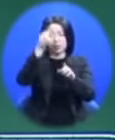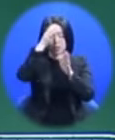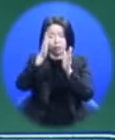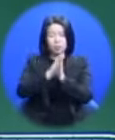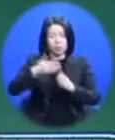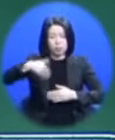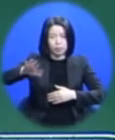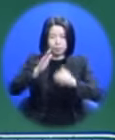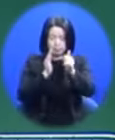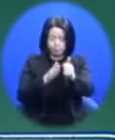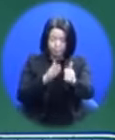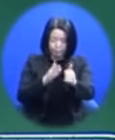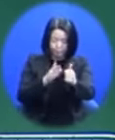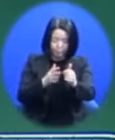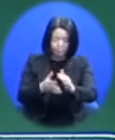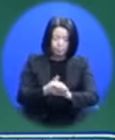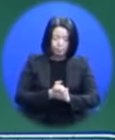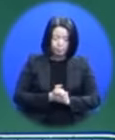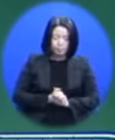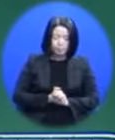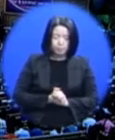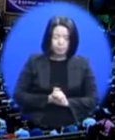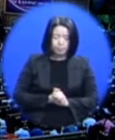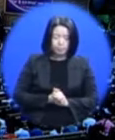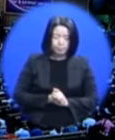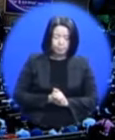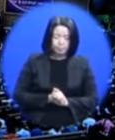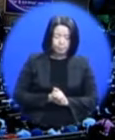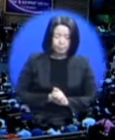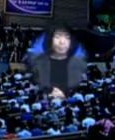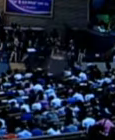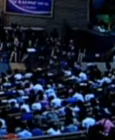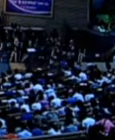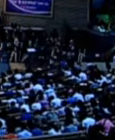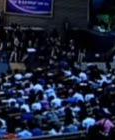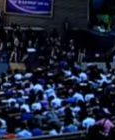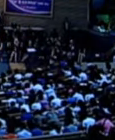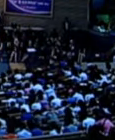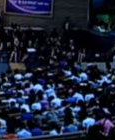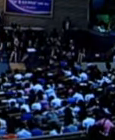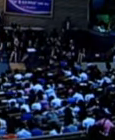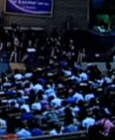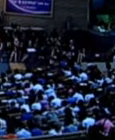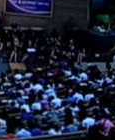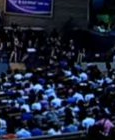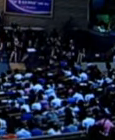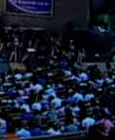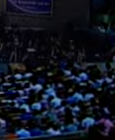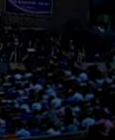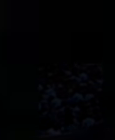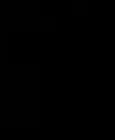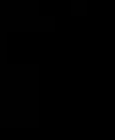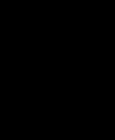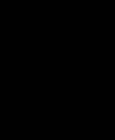기도하며 나아가겠습니다. 기도하겠습니다. 살아계신 하나님, 주님을 찬양합니다. 아버지 도와주소서.